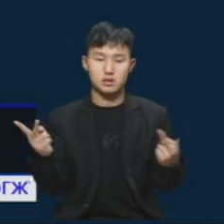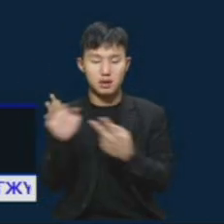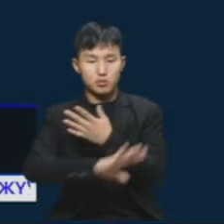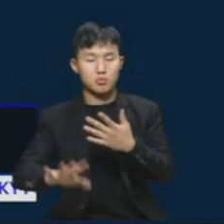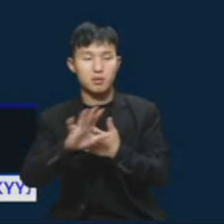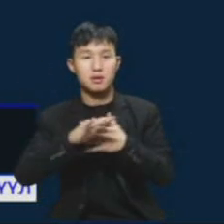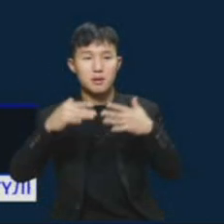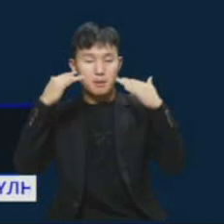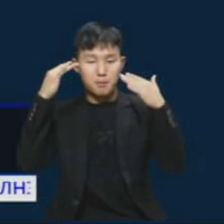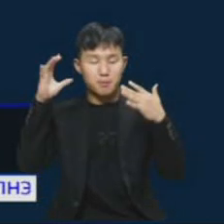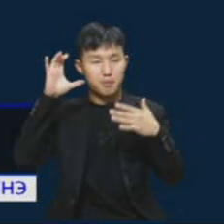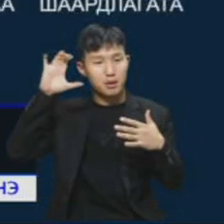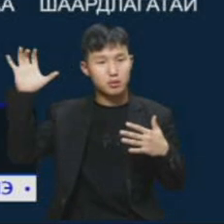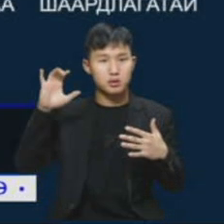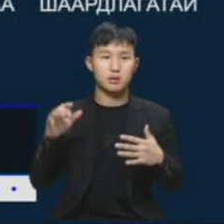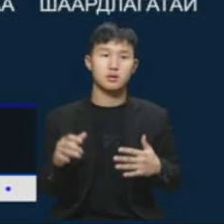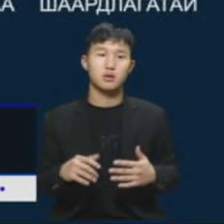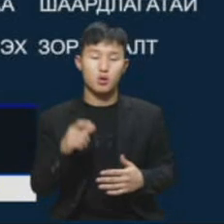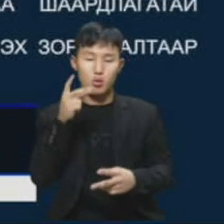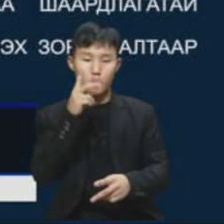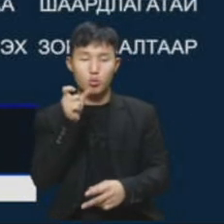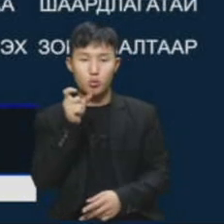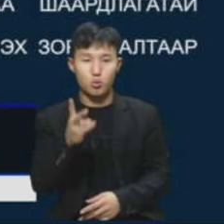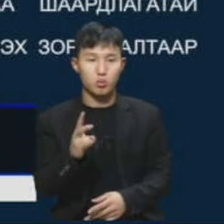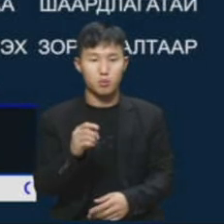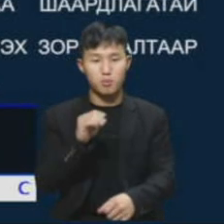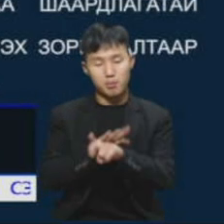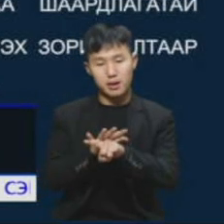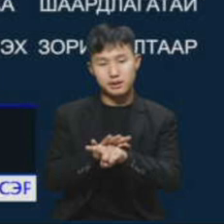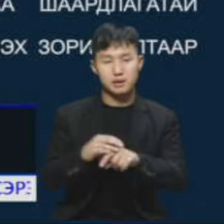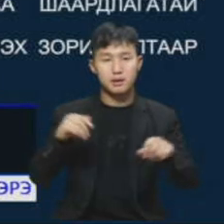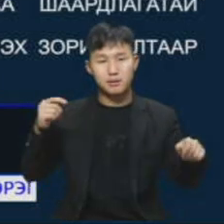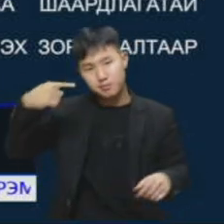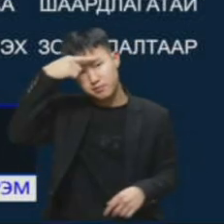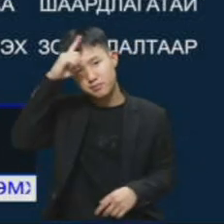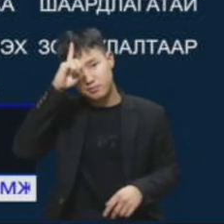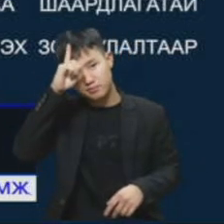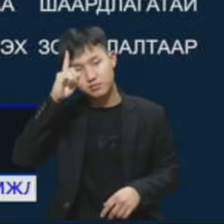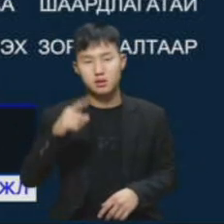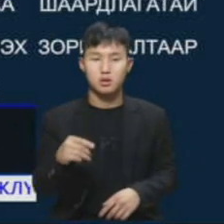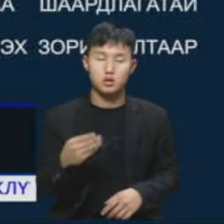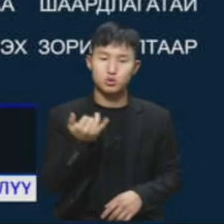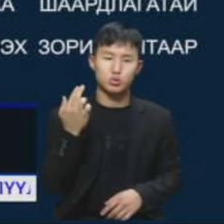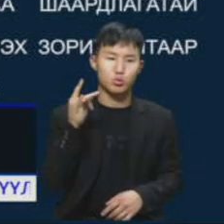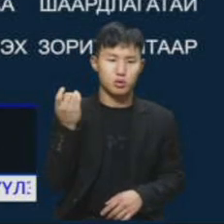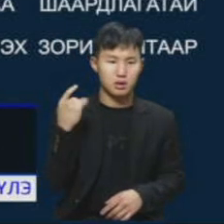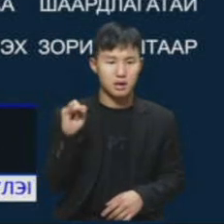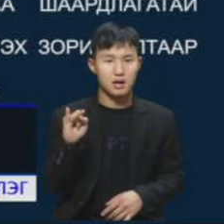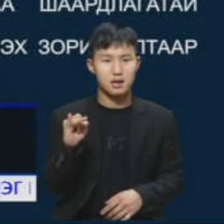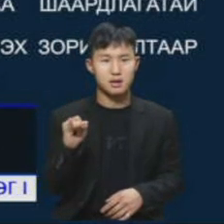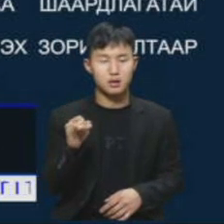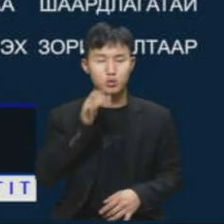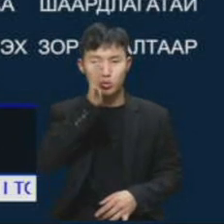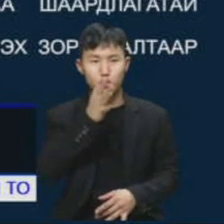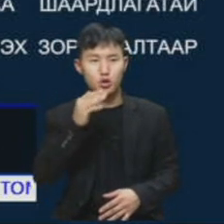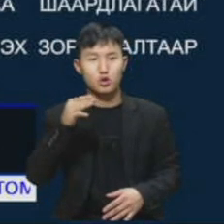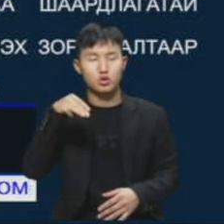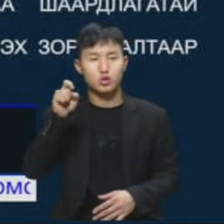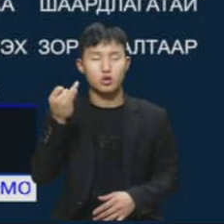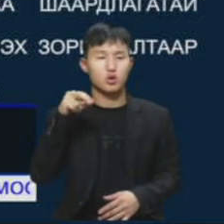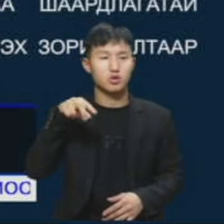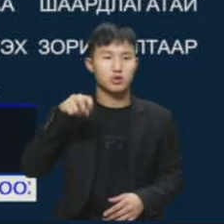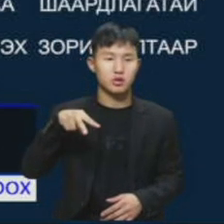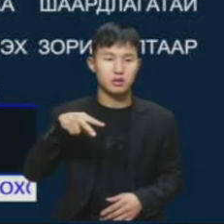үүрэгтэй байгууллагадх хүм мал эмнэлэг захилгаан дулаан ус уг холбоо үйлдвэрлэлийн ослын шуурхай дуудлагын болон тохиолдол хамгаалал